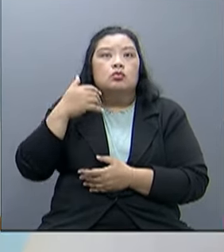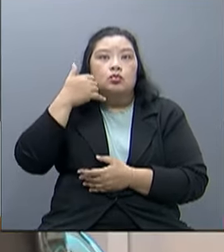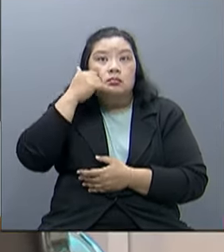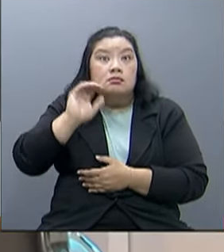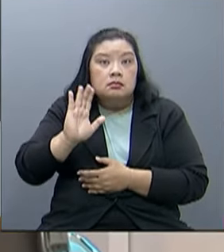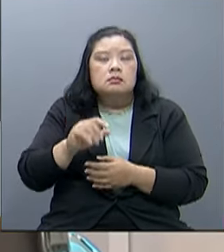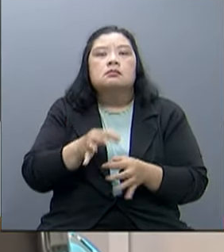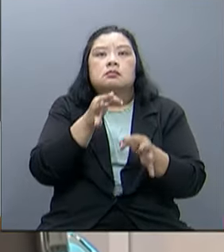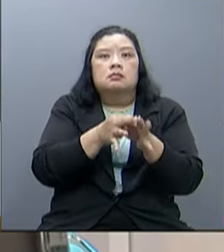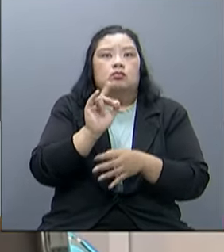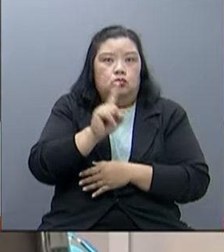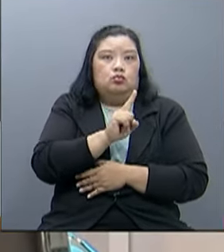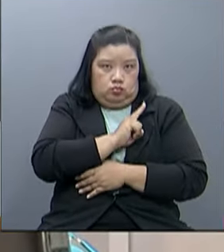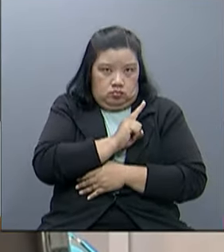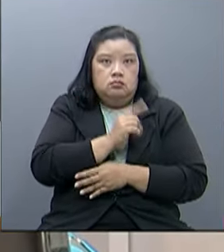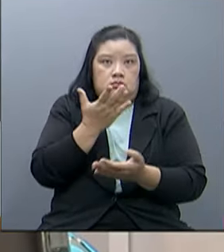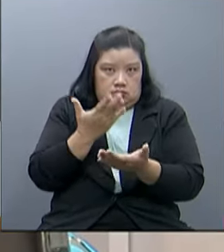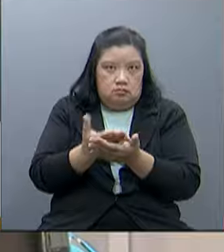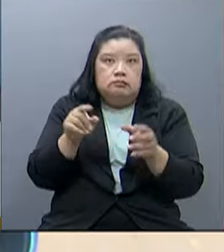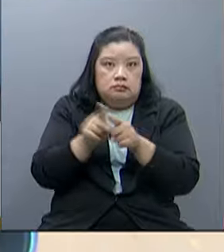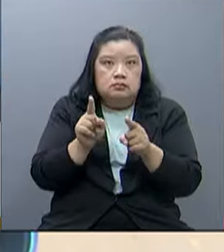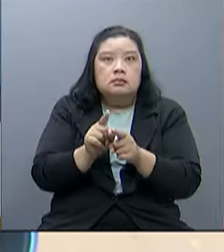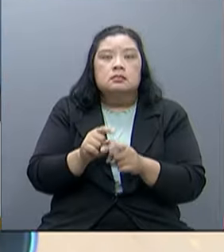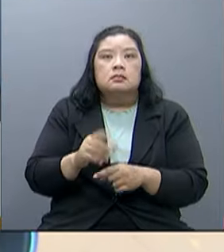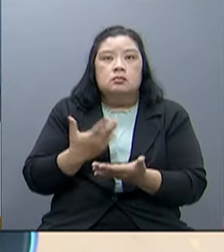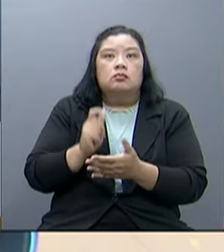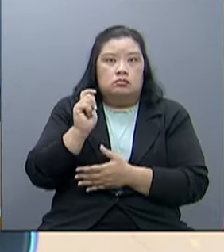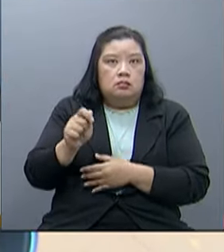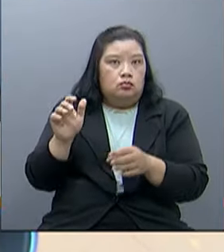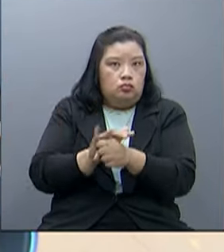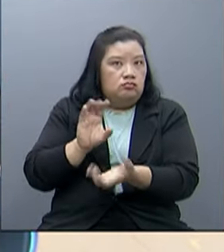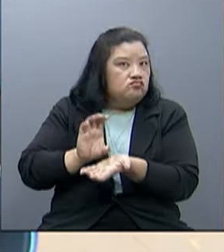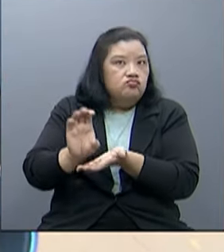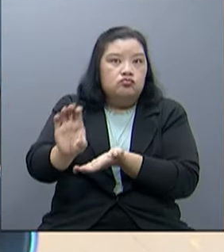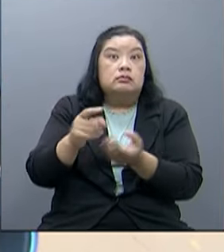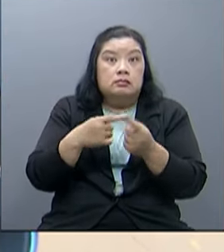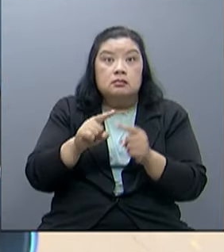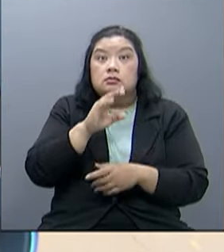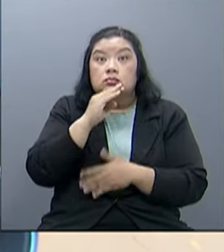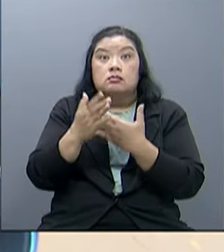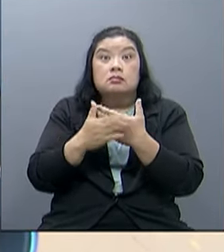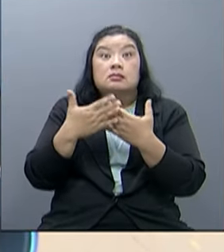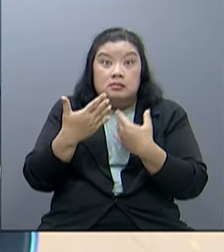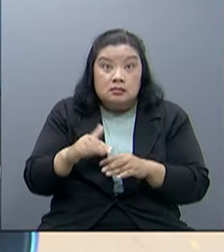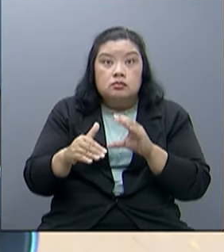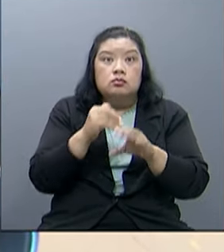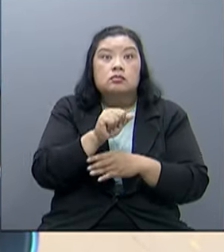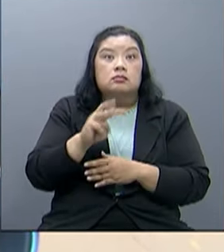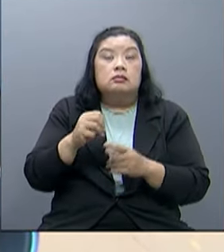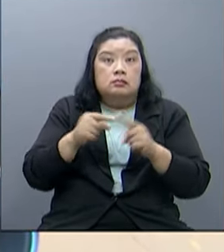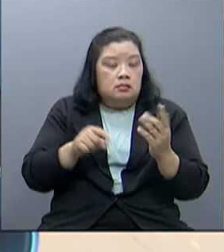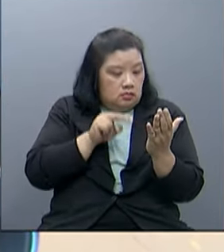ธนาคารจะต้องรับผิดชอบใช้เงินคืนตามจำนวนแต่ถ้าเกิดว่าแจ้งเตือนไปแล้วแบงก์ก็ไม่ต้องรับผิดชอบเป็น